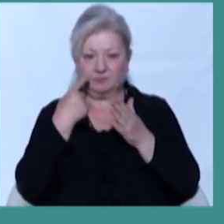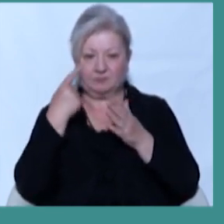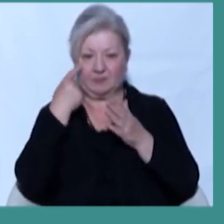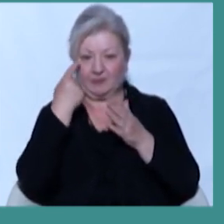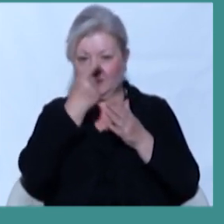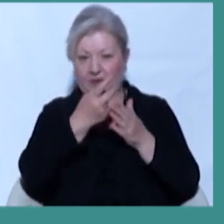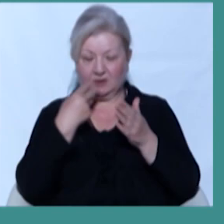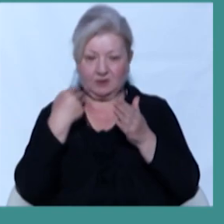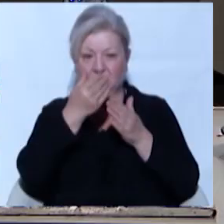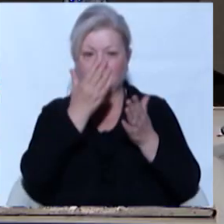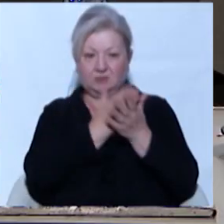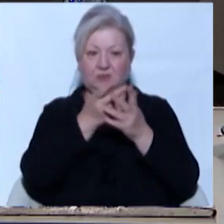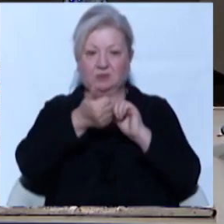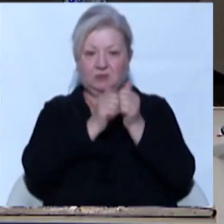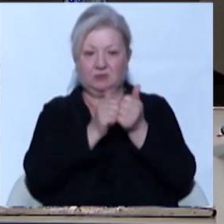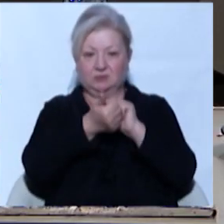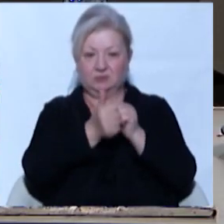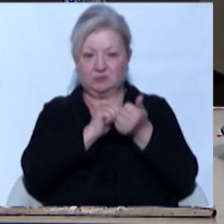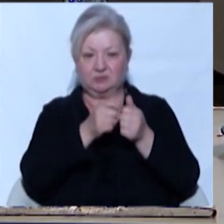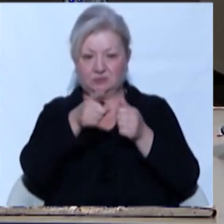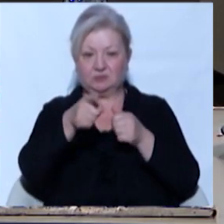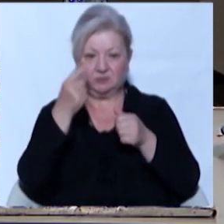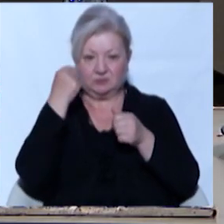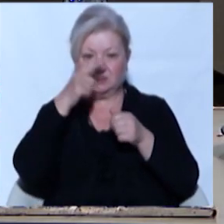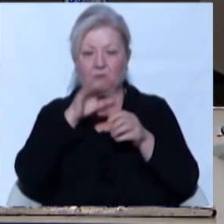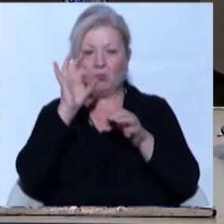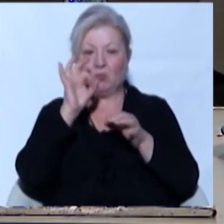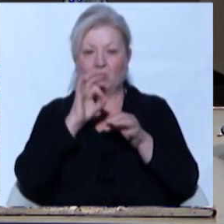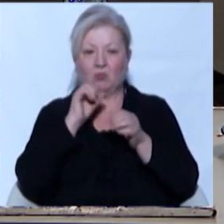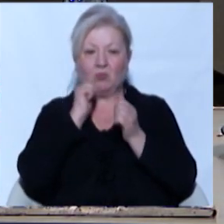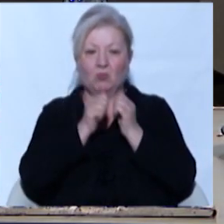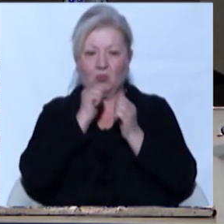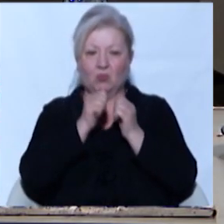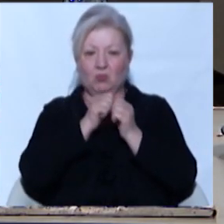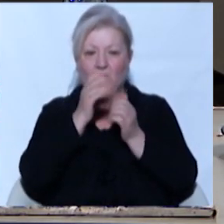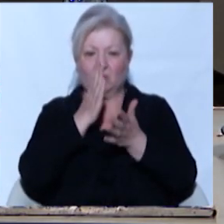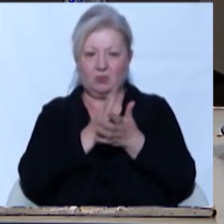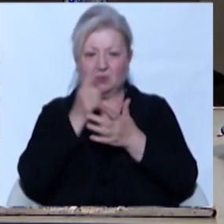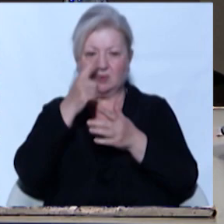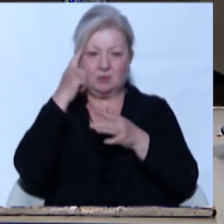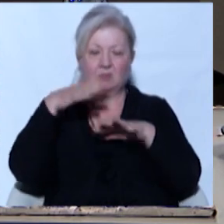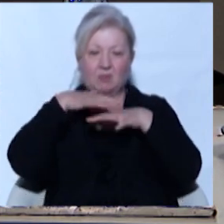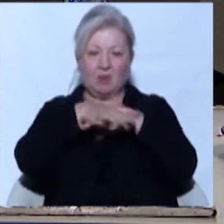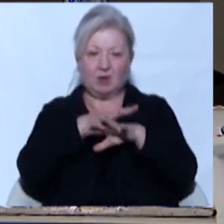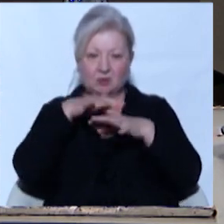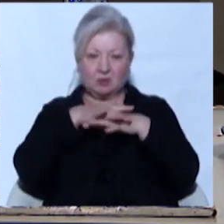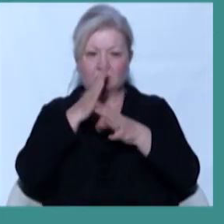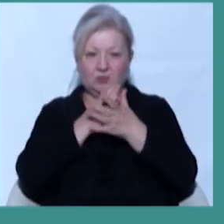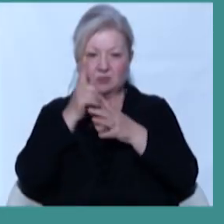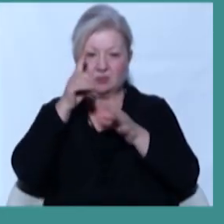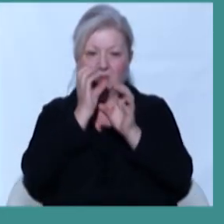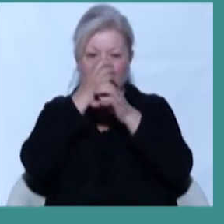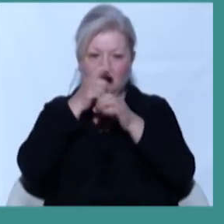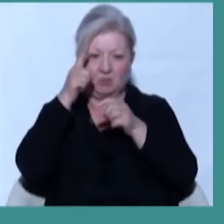ბროლის სიმრუდე იცვლებოდა და ის მუდმივად უზრუნველყოფს, რომ ბადურაზე იყოს ფოკუსირებული